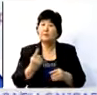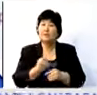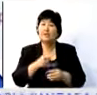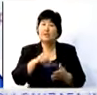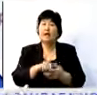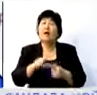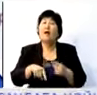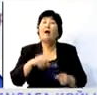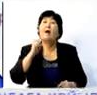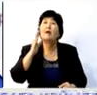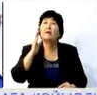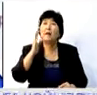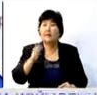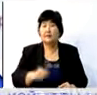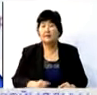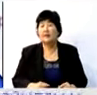енді алдағы